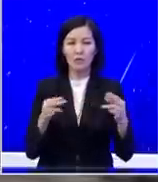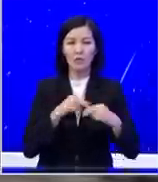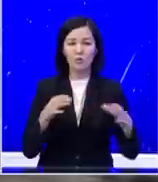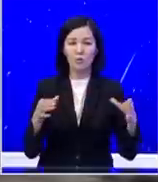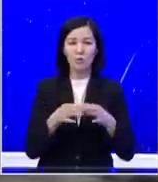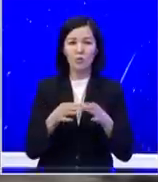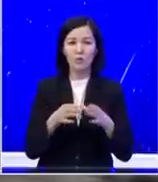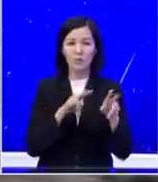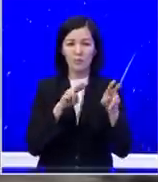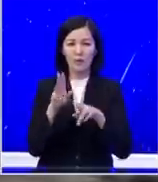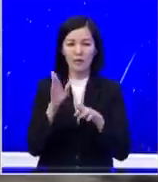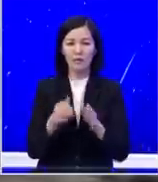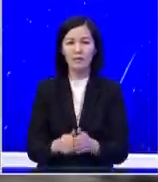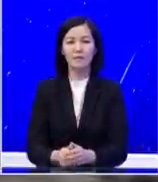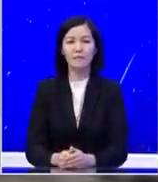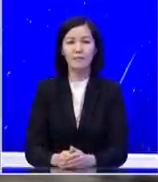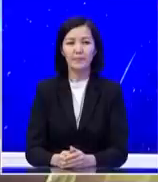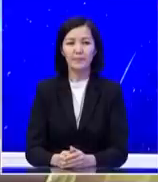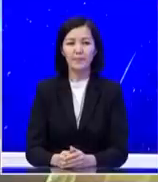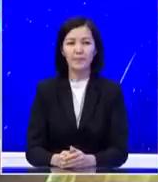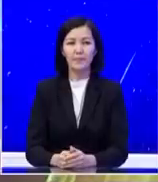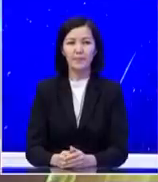мүшелерімен бақыланады.